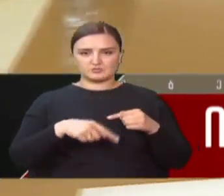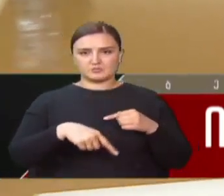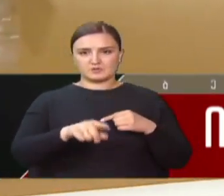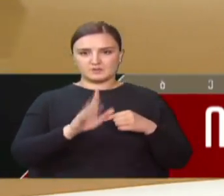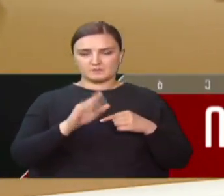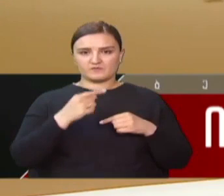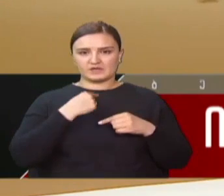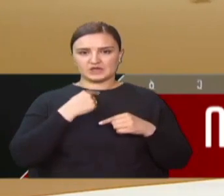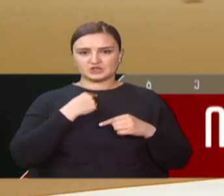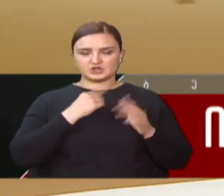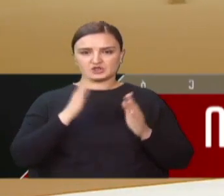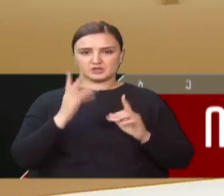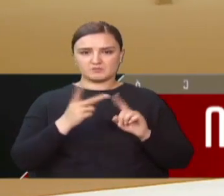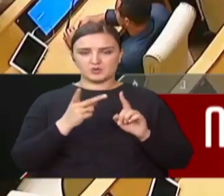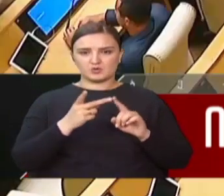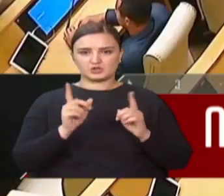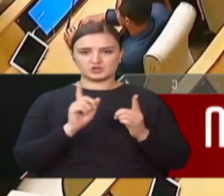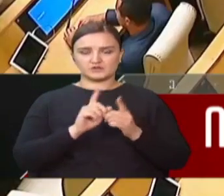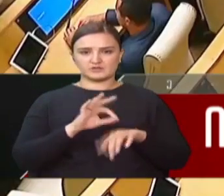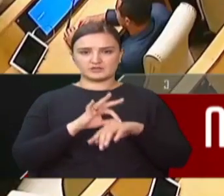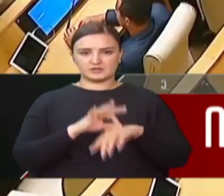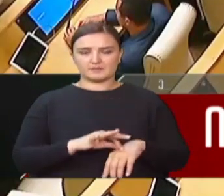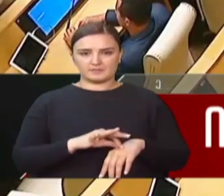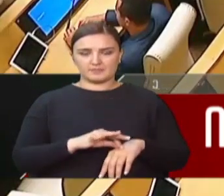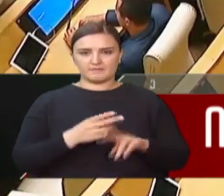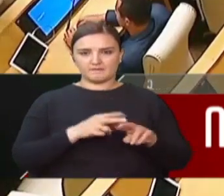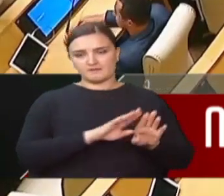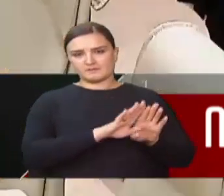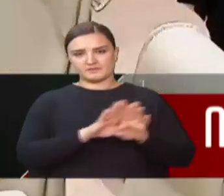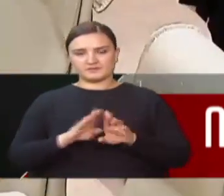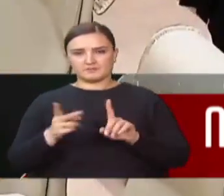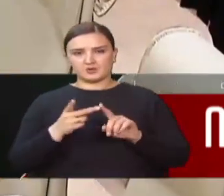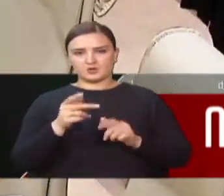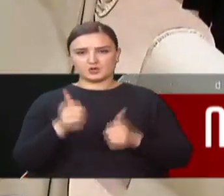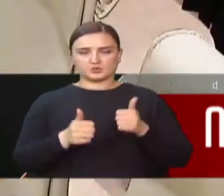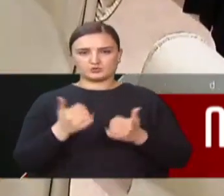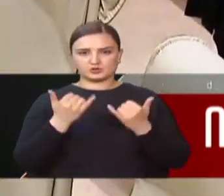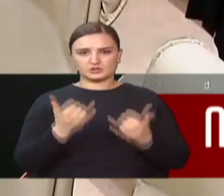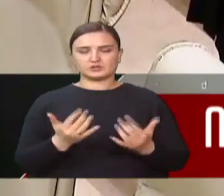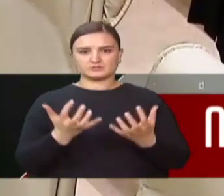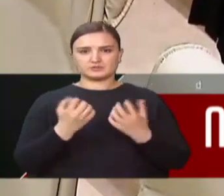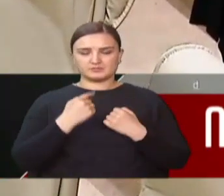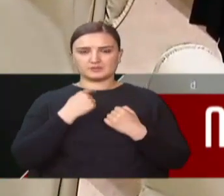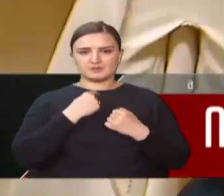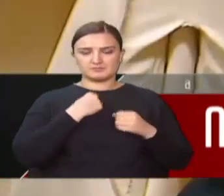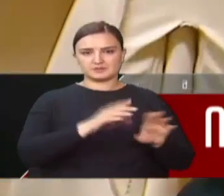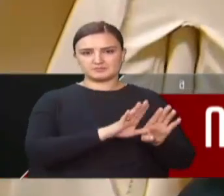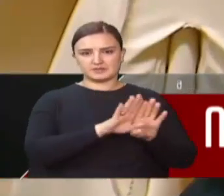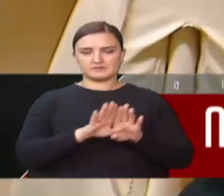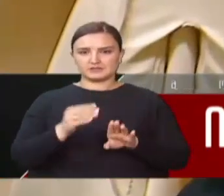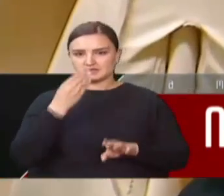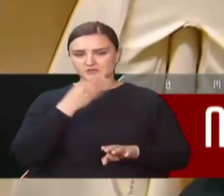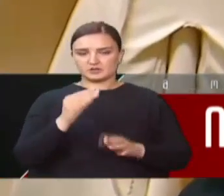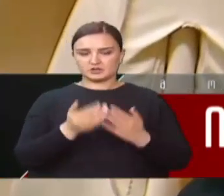მომავალში კენჭისყრების მეორე რაუნდი გაიმართება რეგლამენტის მიხედვით მეორე ტურში. დღეს მიღებული ხმების მიხედვით